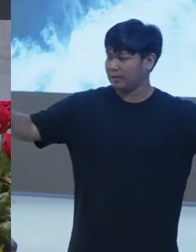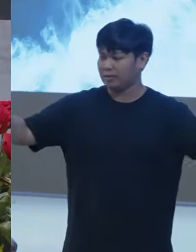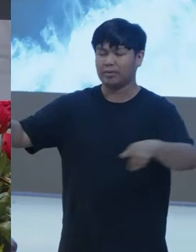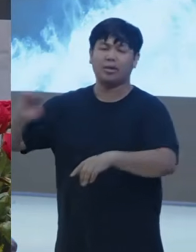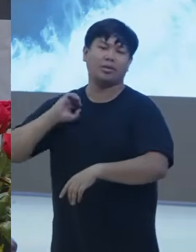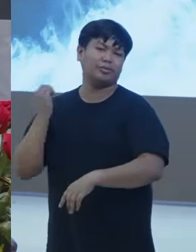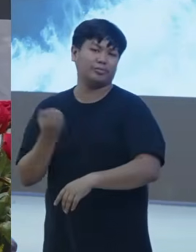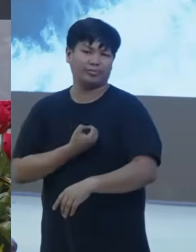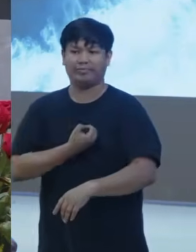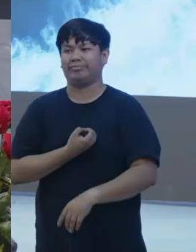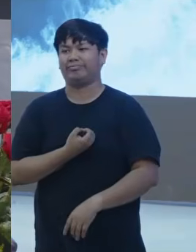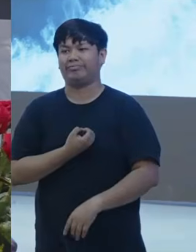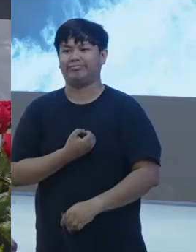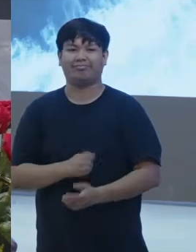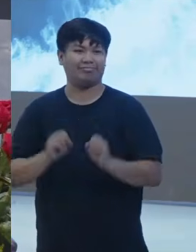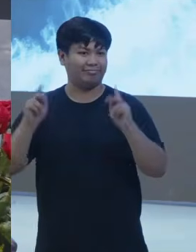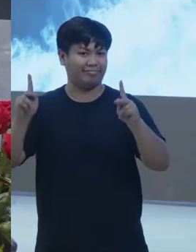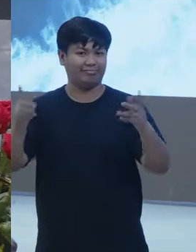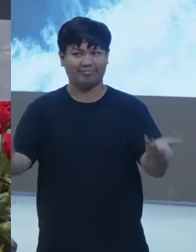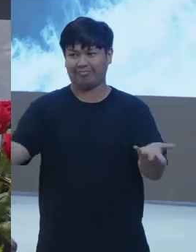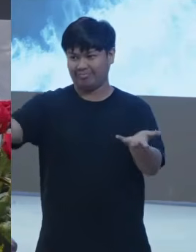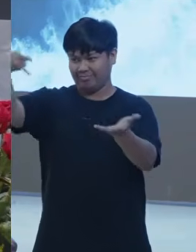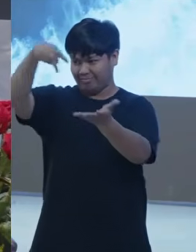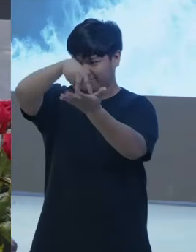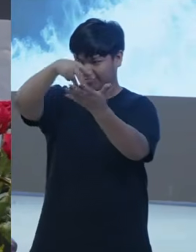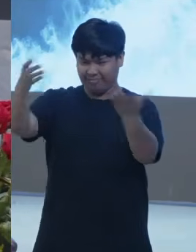po ay tumayo at tayo manalangin.